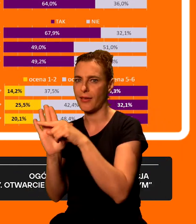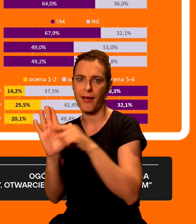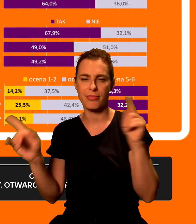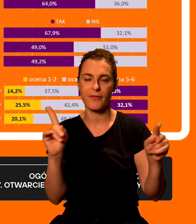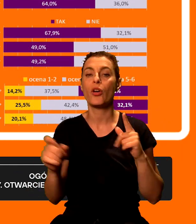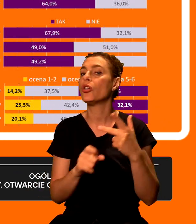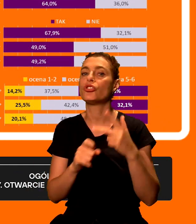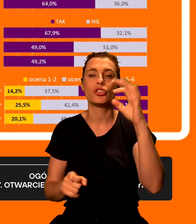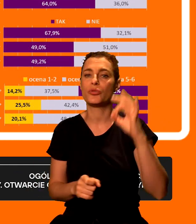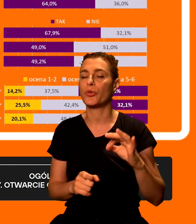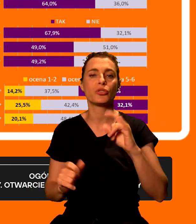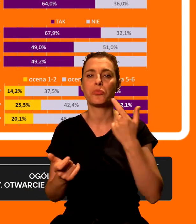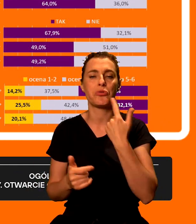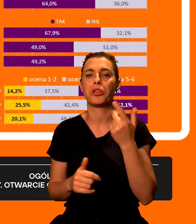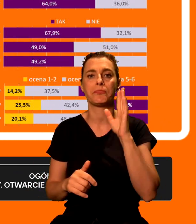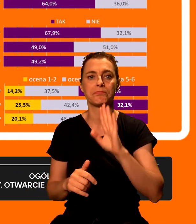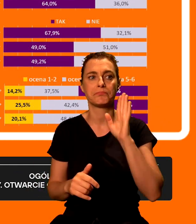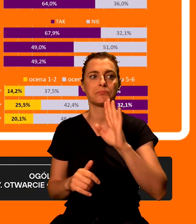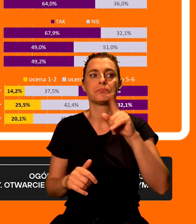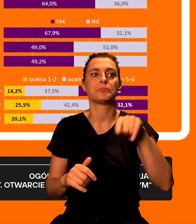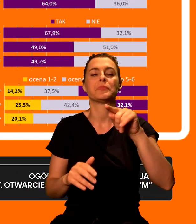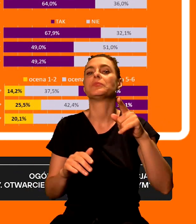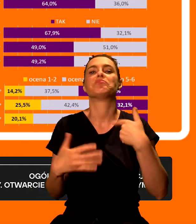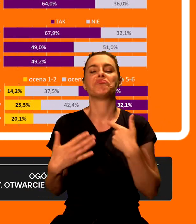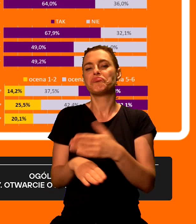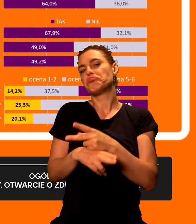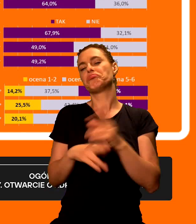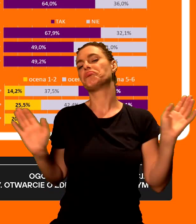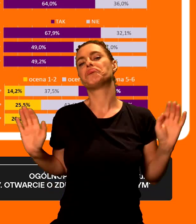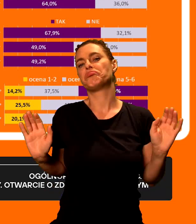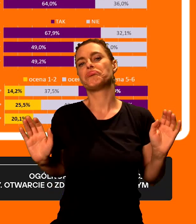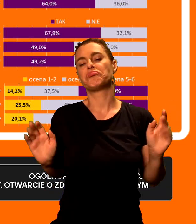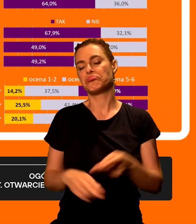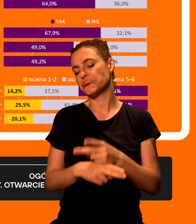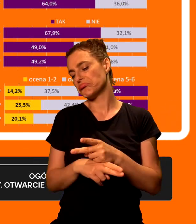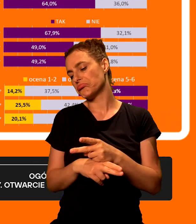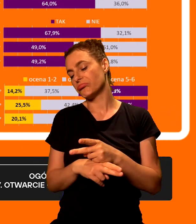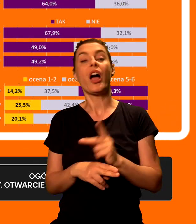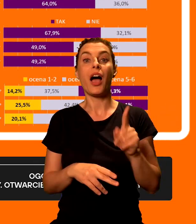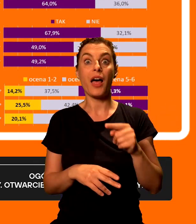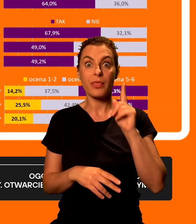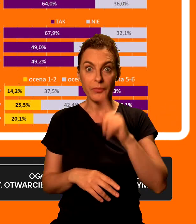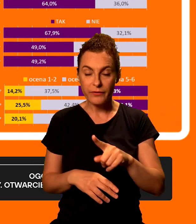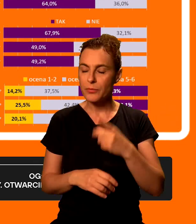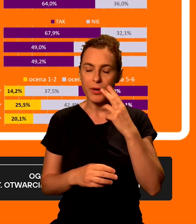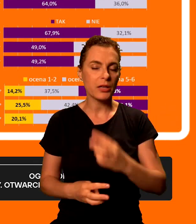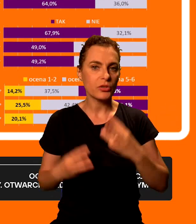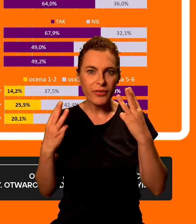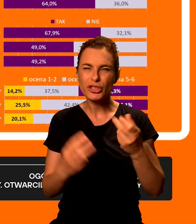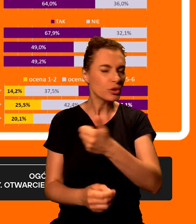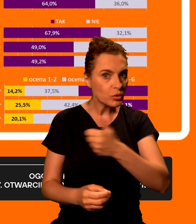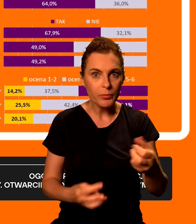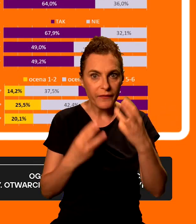Około 30% pozostało, że tak powiem, niewzruszonych, tak można powiedzieć, ale tak naprawdę bardzo ważne, super ważne